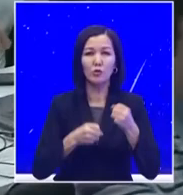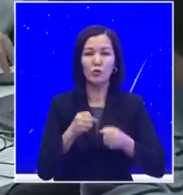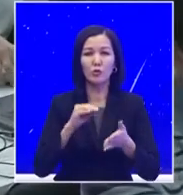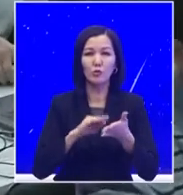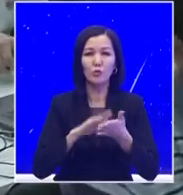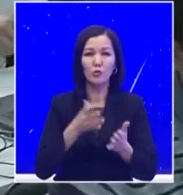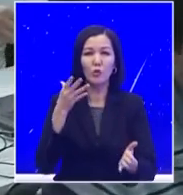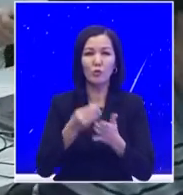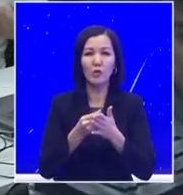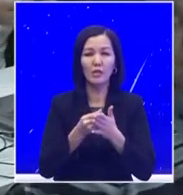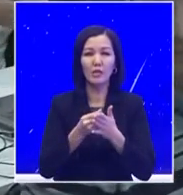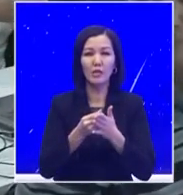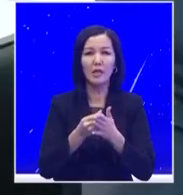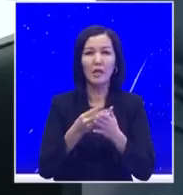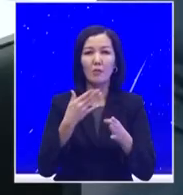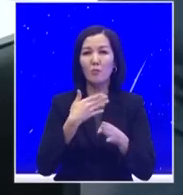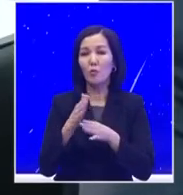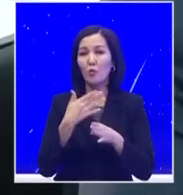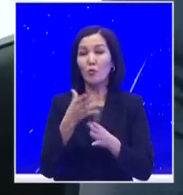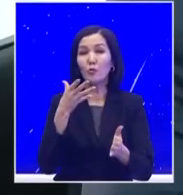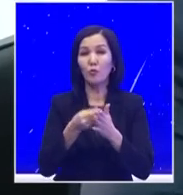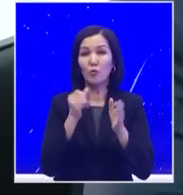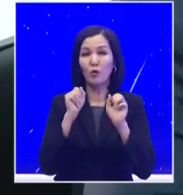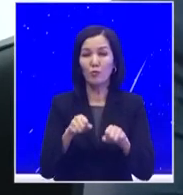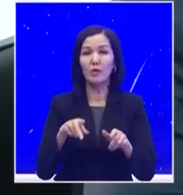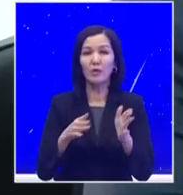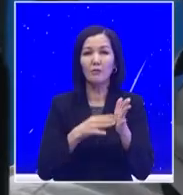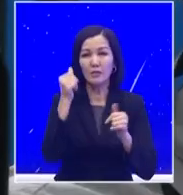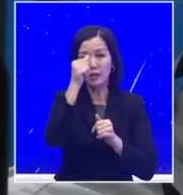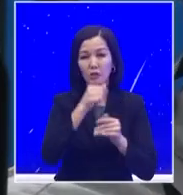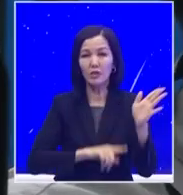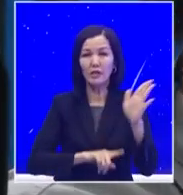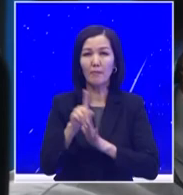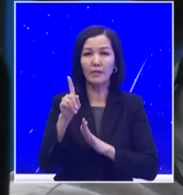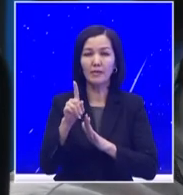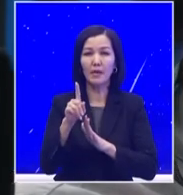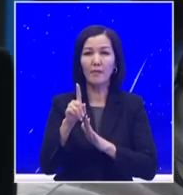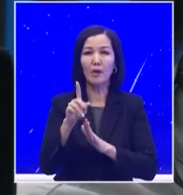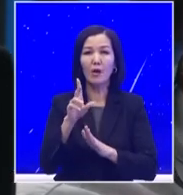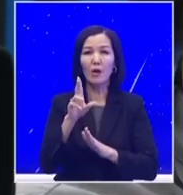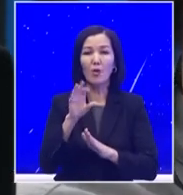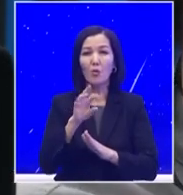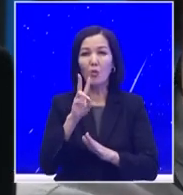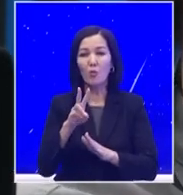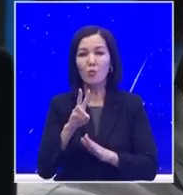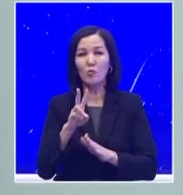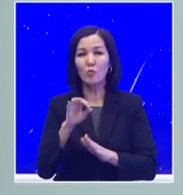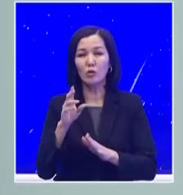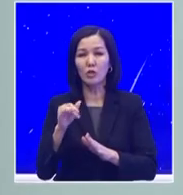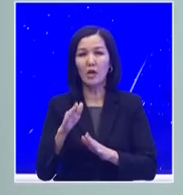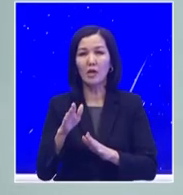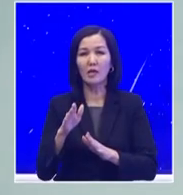тіркеуге төлейтін жарналарды бөліп төлесе болады. Ал елімізде 2008 жылдан бастап оң жақ рөлде автокөліктер